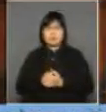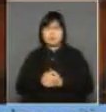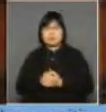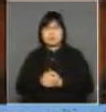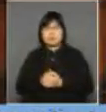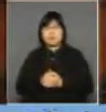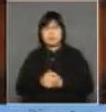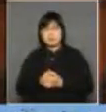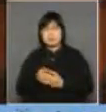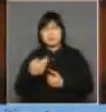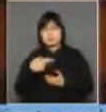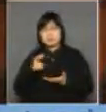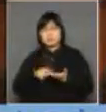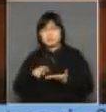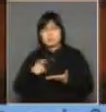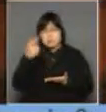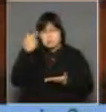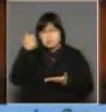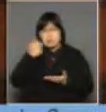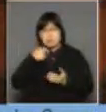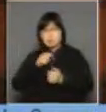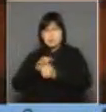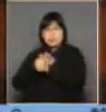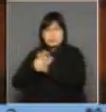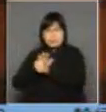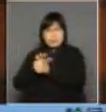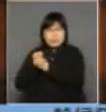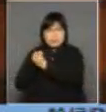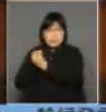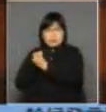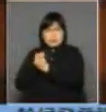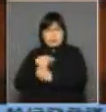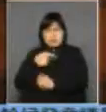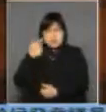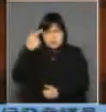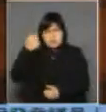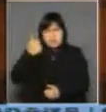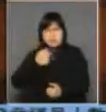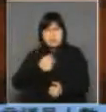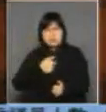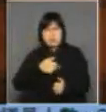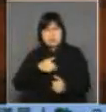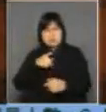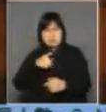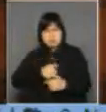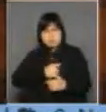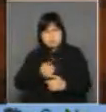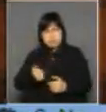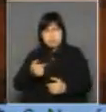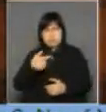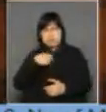我相信佢亦都希望保駕護航，希望呢條例暢順。但可以話俾大家聽，